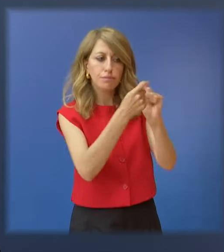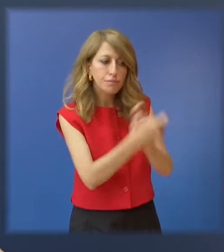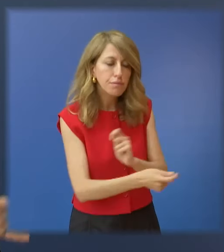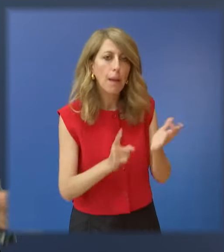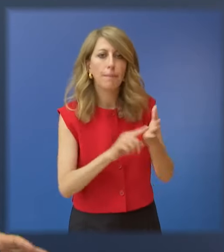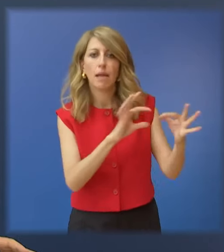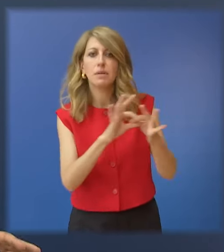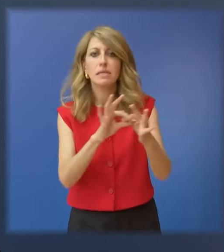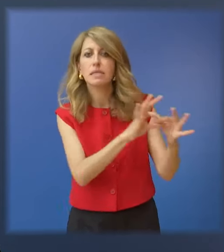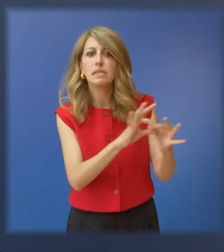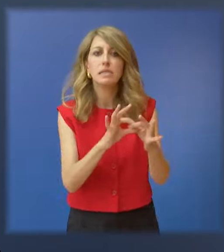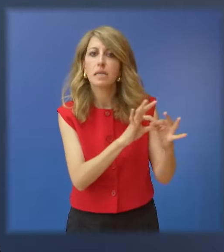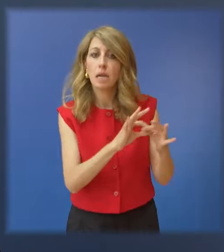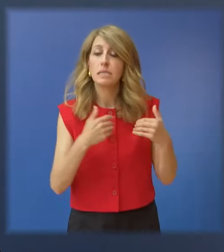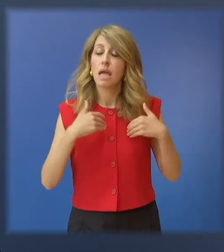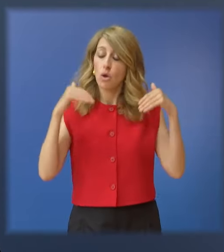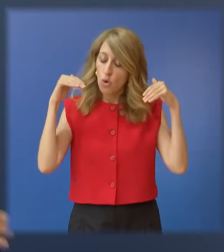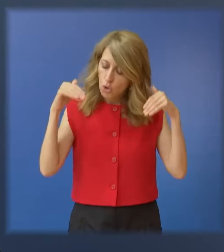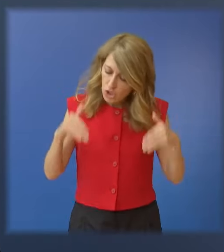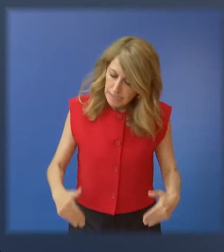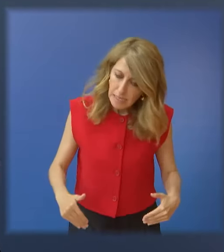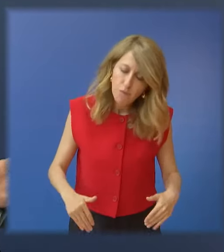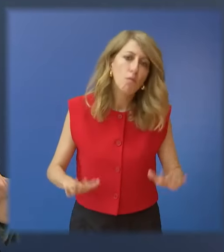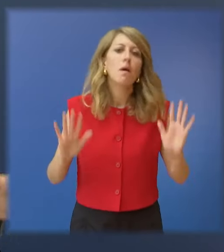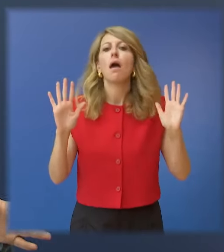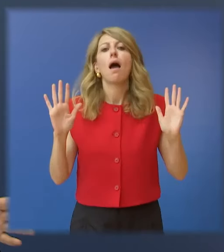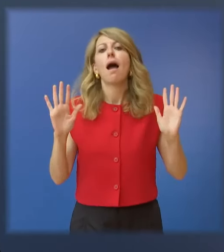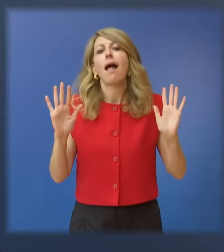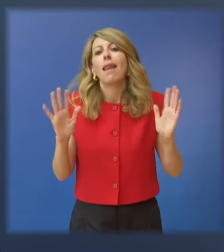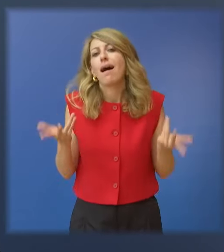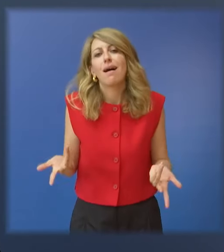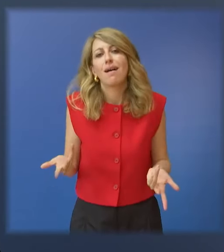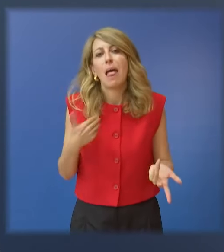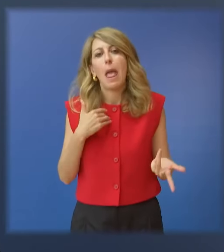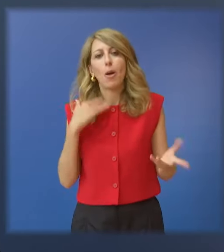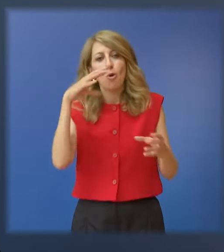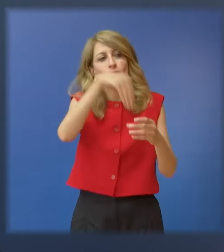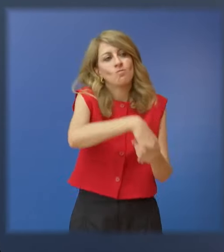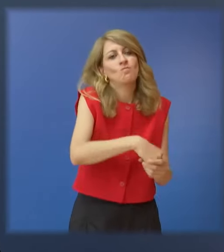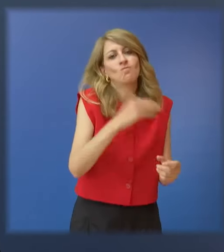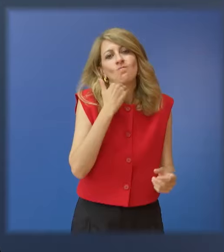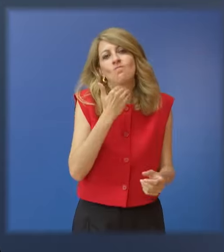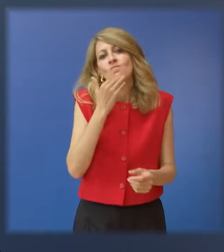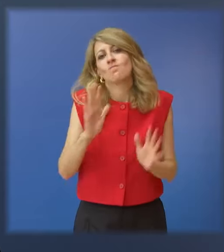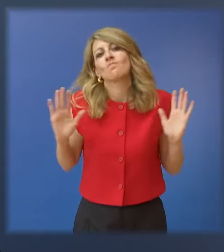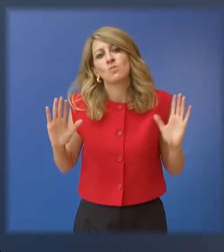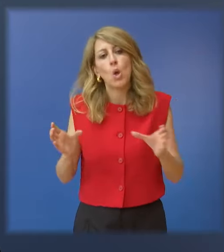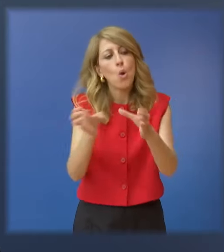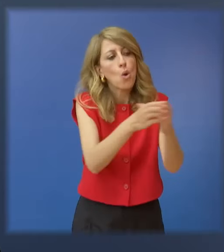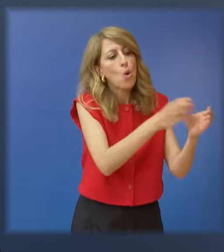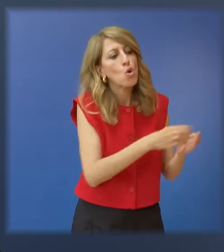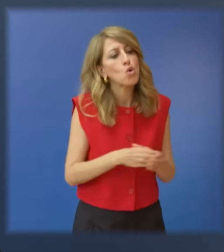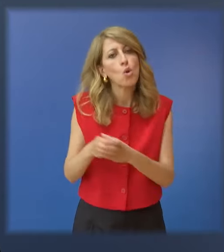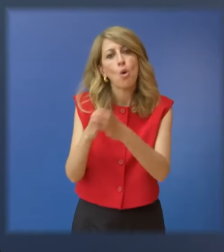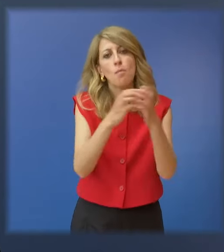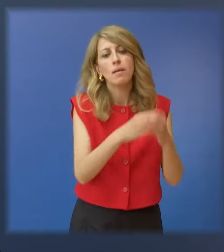σεβόμαστε όπως και όλους τους υπόλοιπους ε χώρους των πολιτικών μας αντιπάλων ε η τα μέλη του κάθε κόμματος επιλέγουν